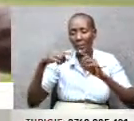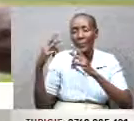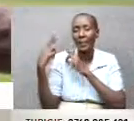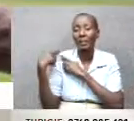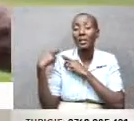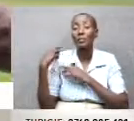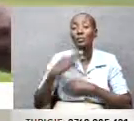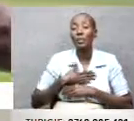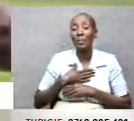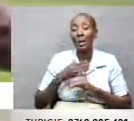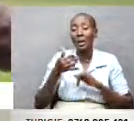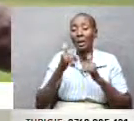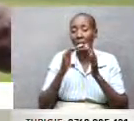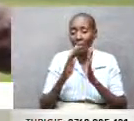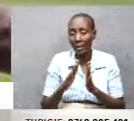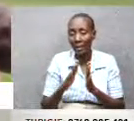as a player